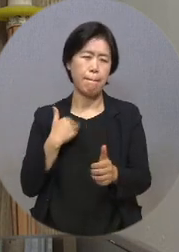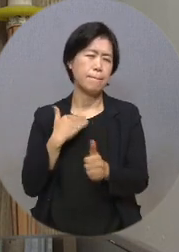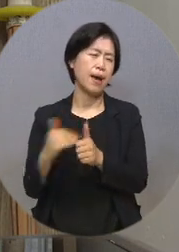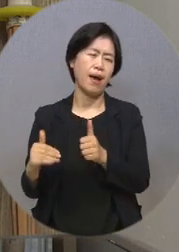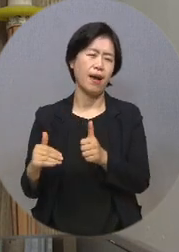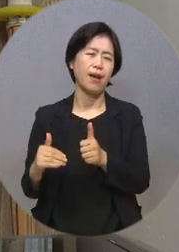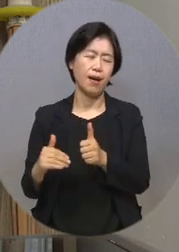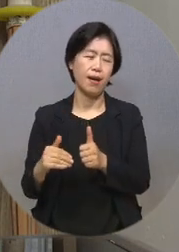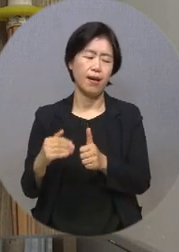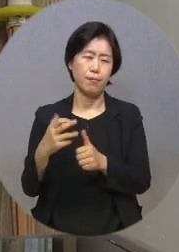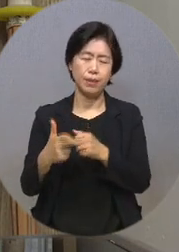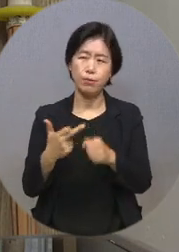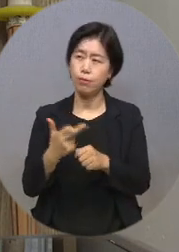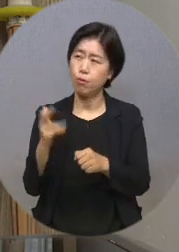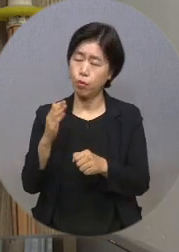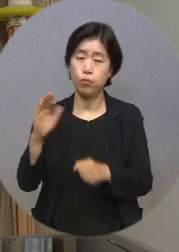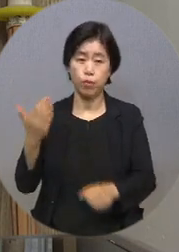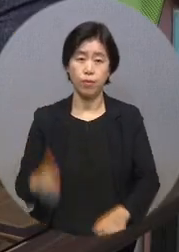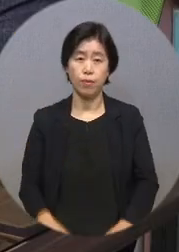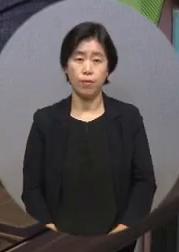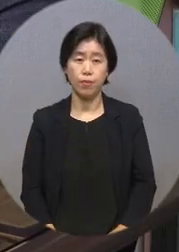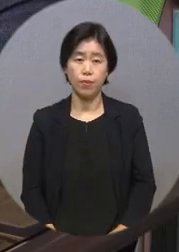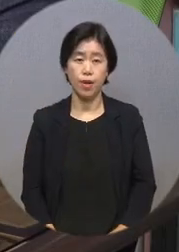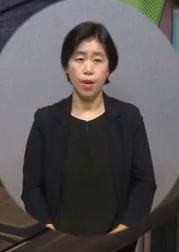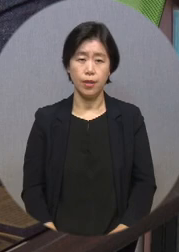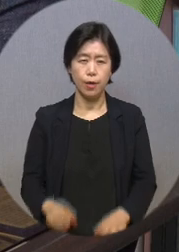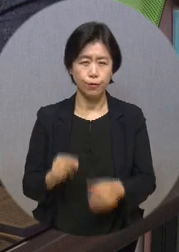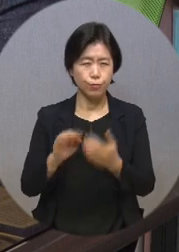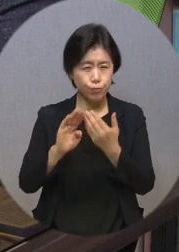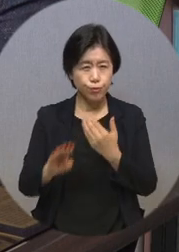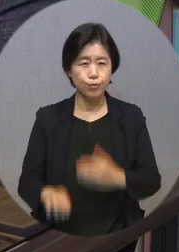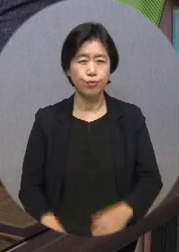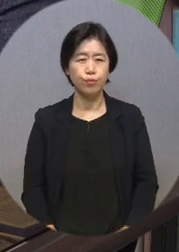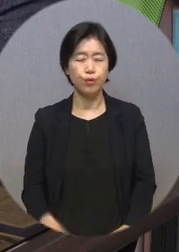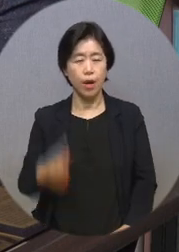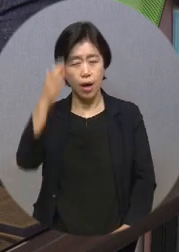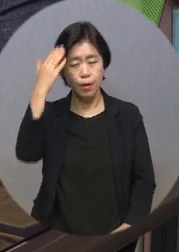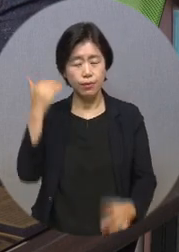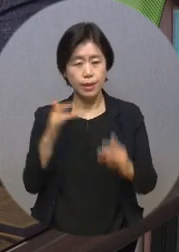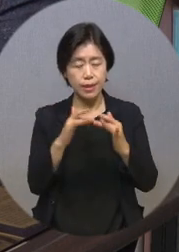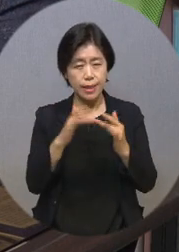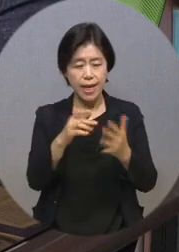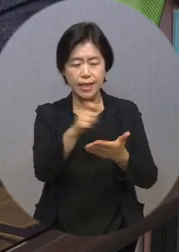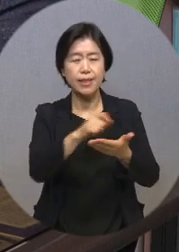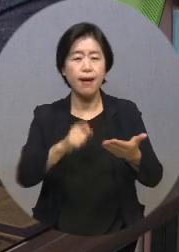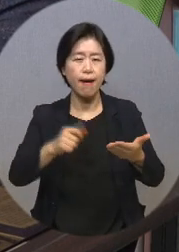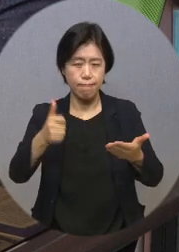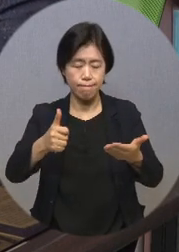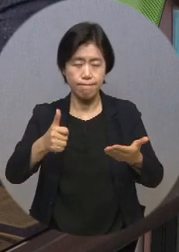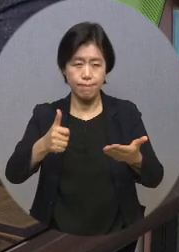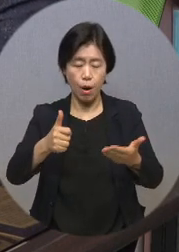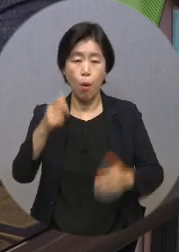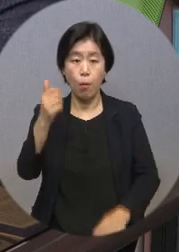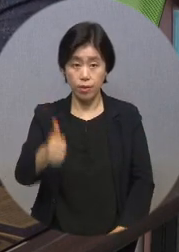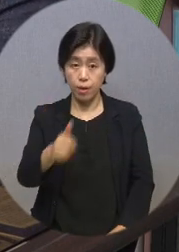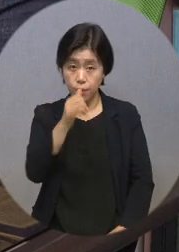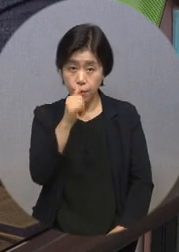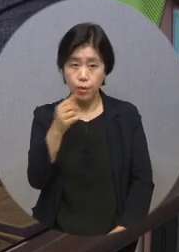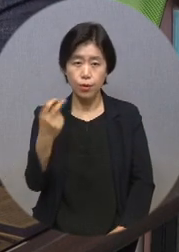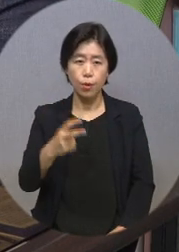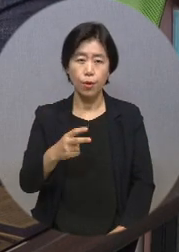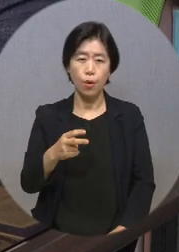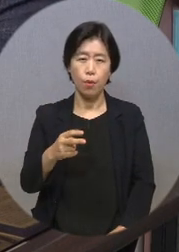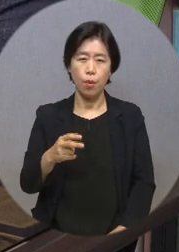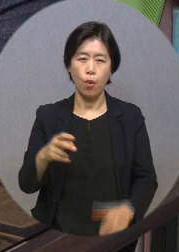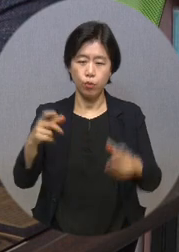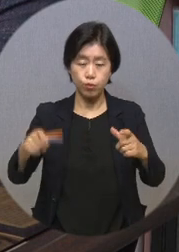전에 말씀해 주신 것처럼 한국인터넷기자클럽의 회장 그리고 연기군의 마지막 그 의회